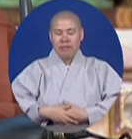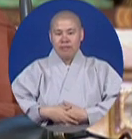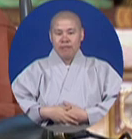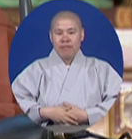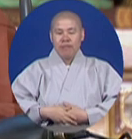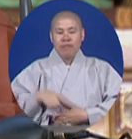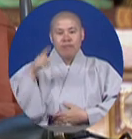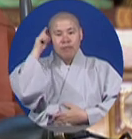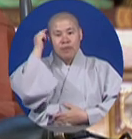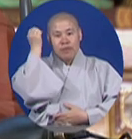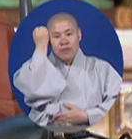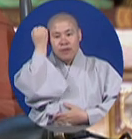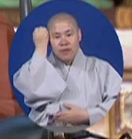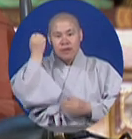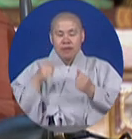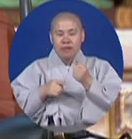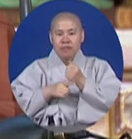번뇌는